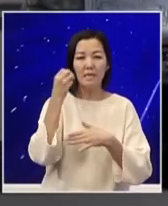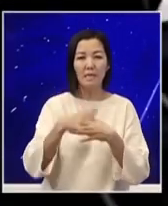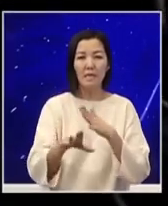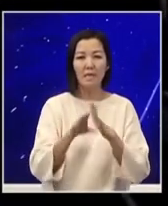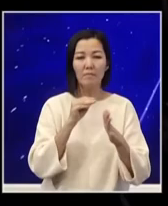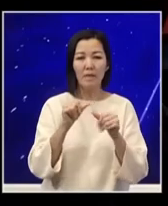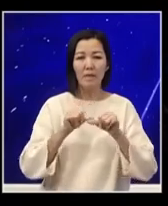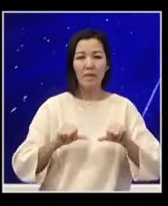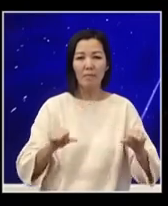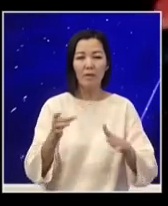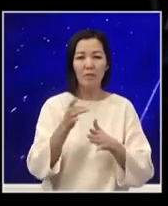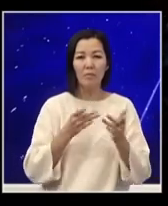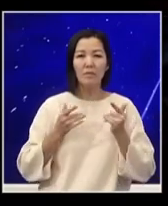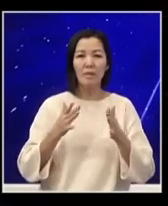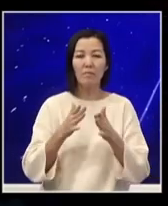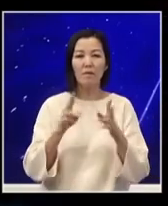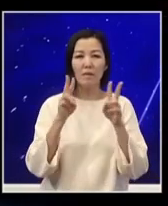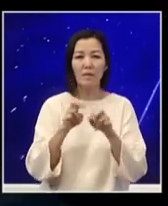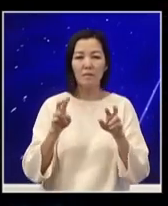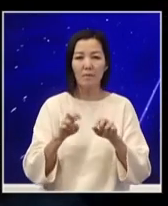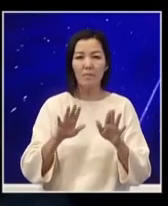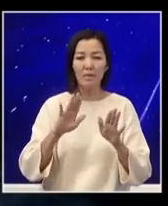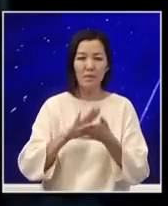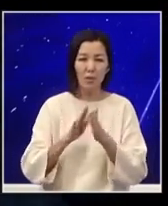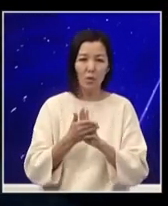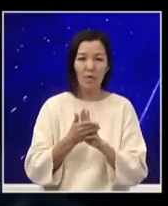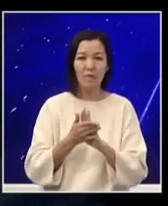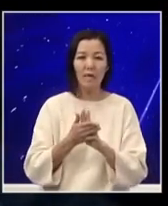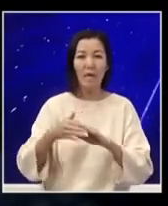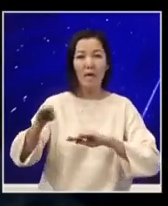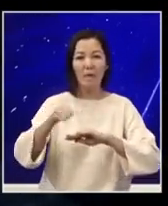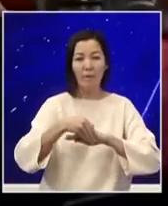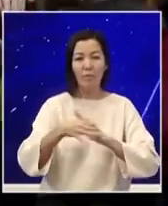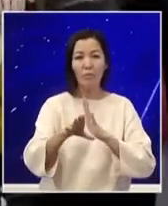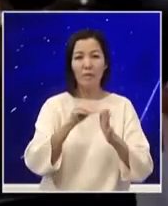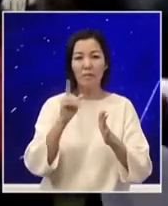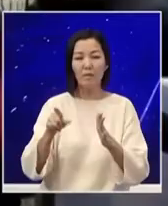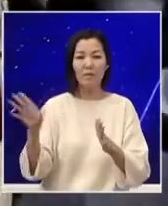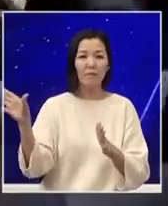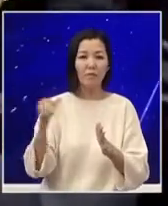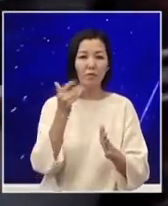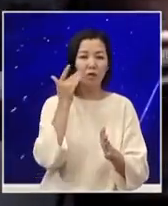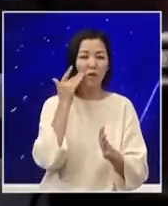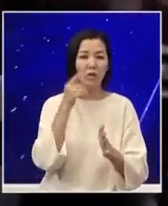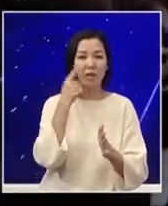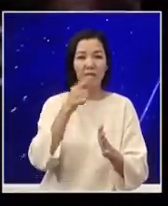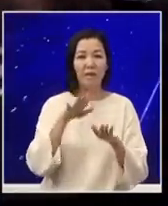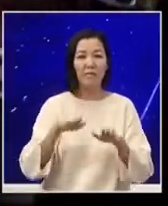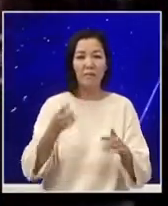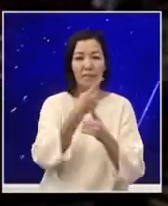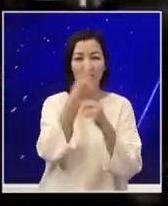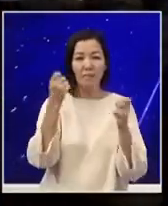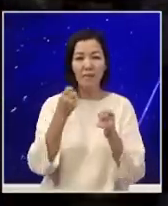комиссии республики с требованием разобраться в ситуации. О подкупе избирателей все чаще говорят и местные